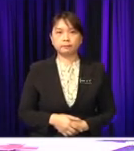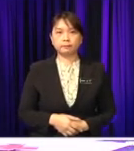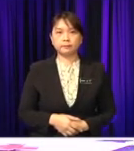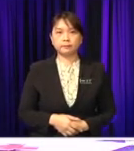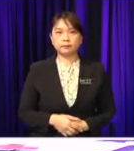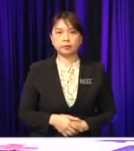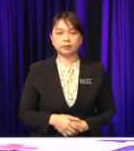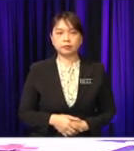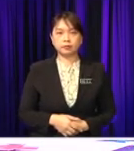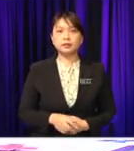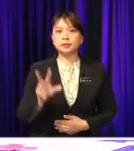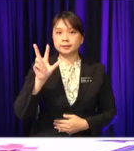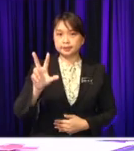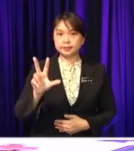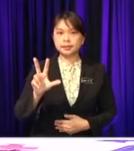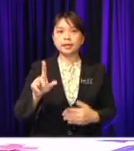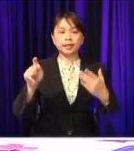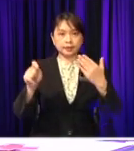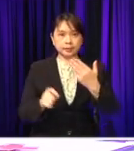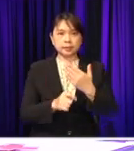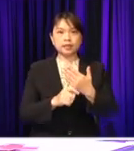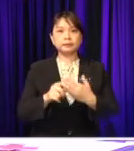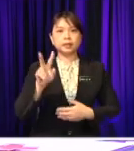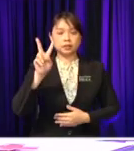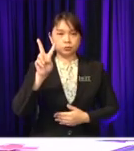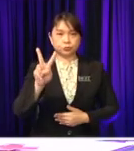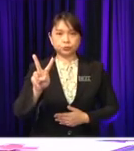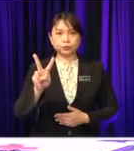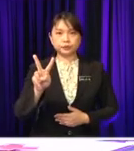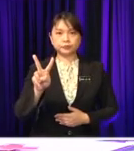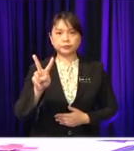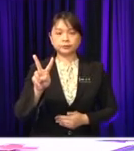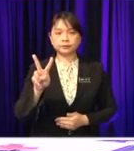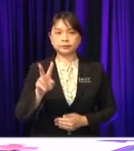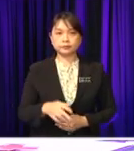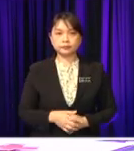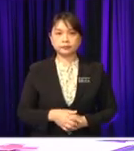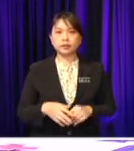+ 2 ada simbol tadi